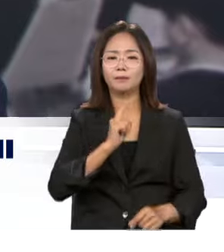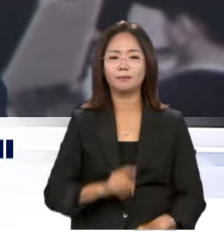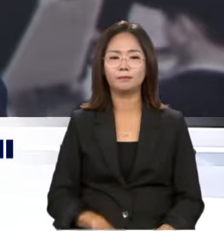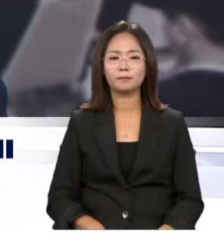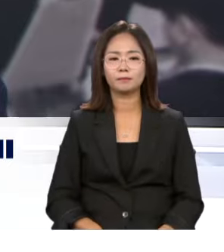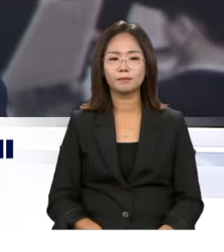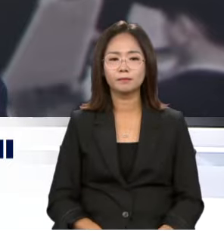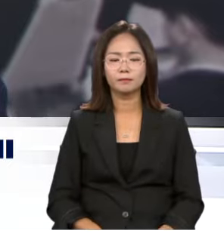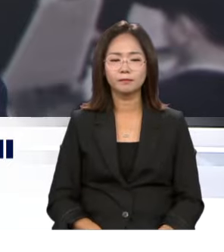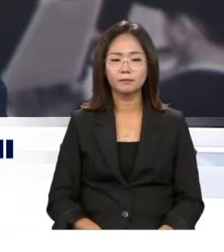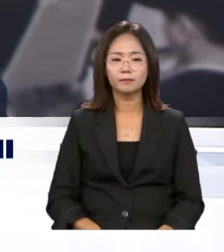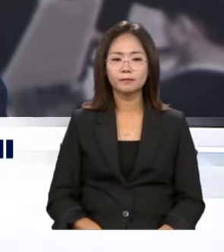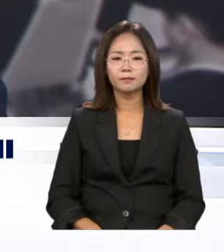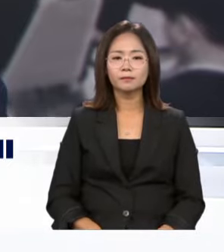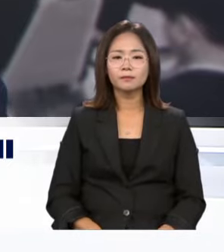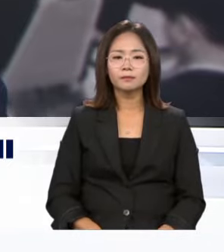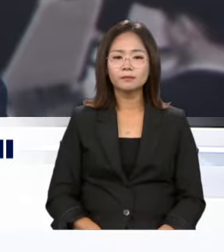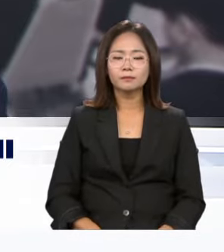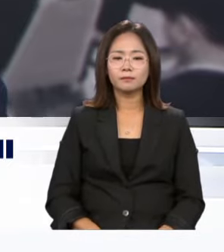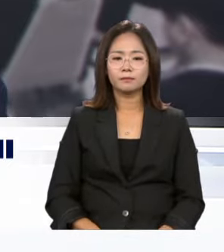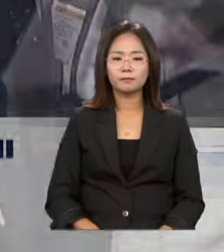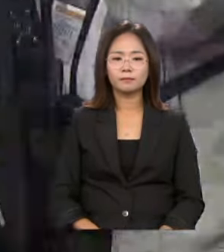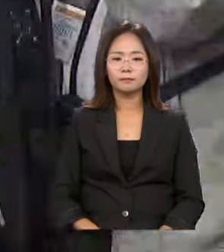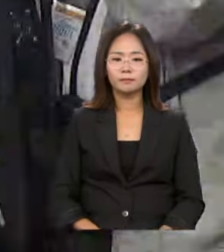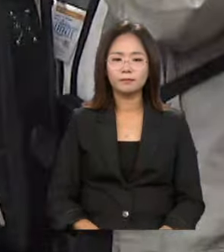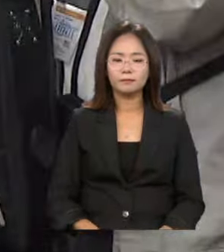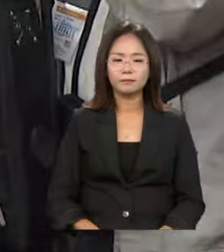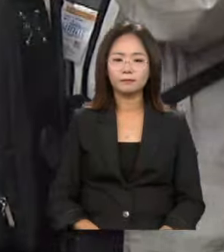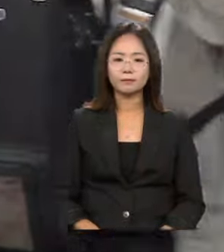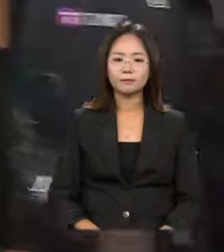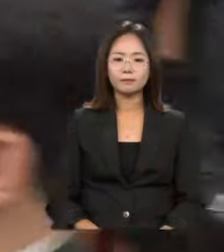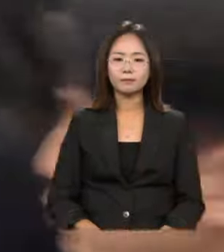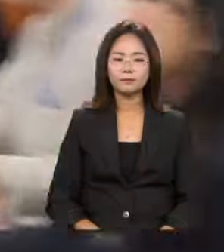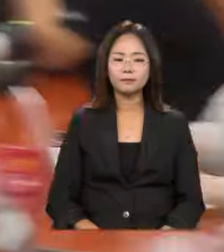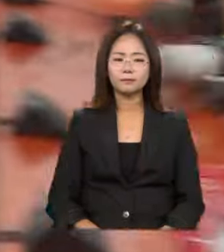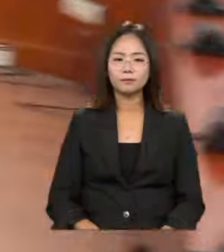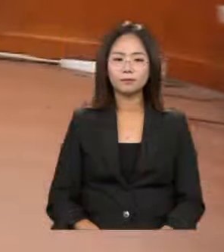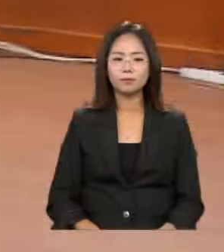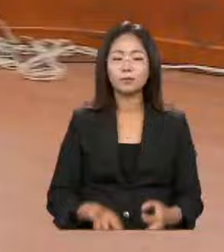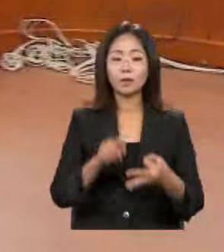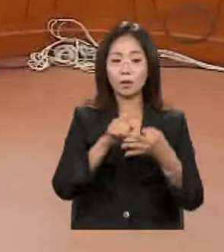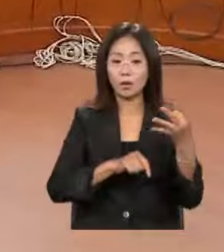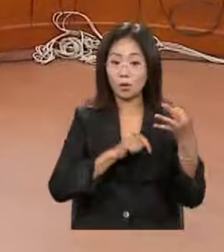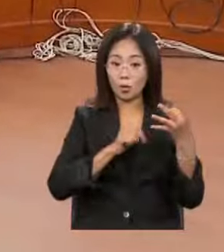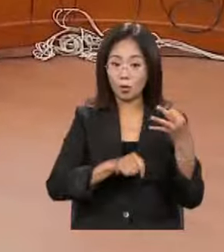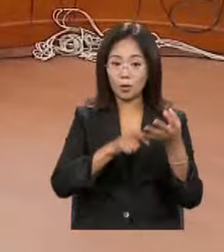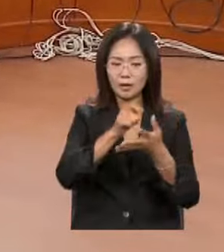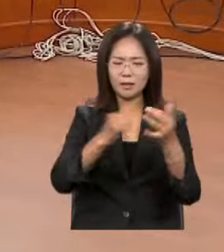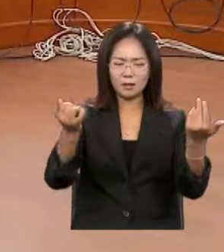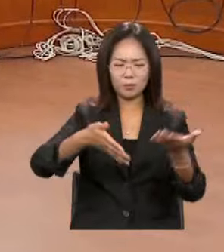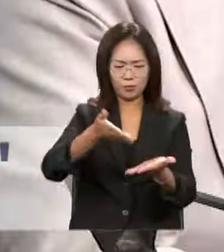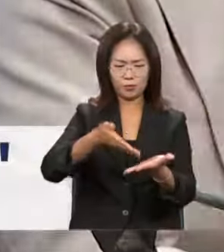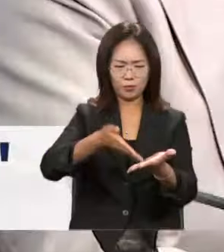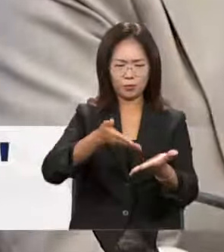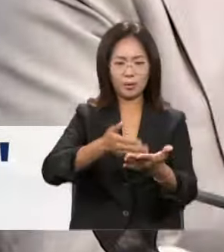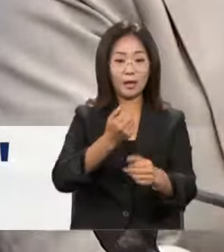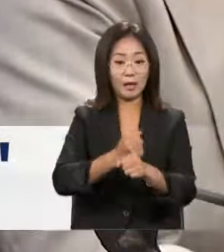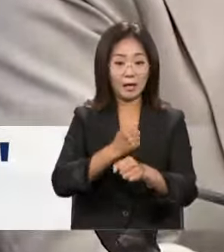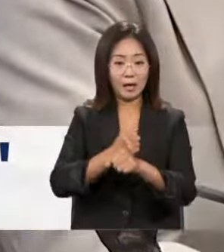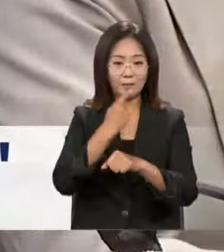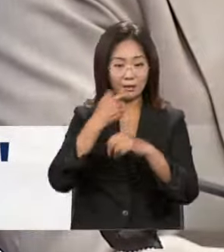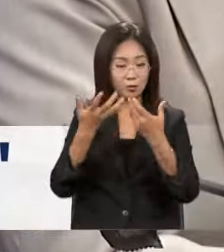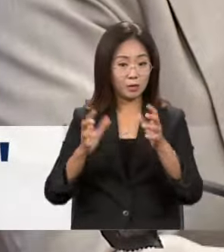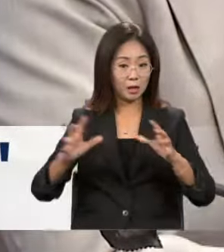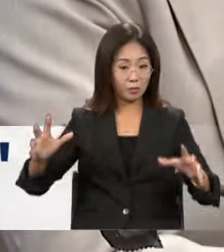반응은 강영호 기자가 정리했습니다 윤성 대통령의 기자회견 직후 긴급 회견을 연